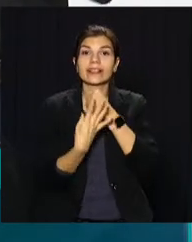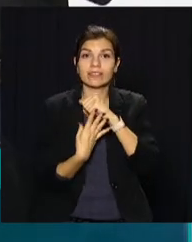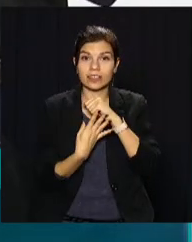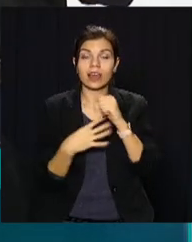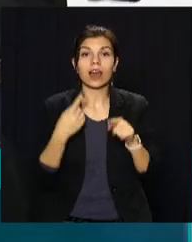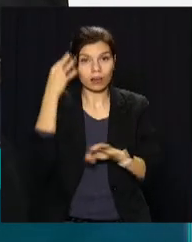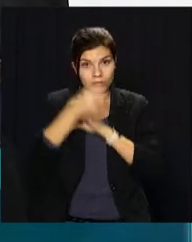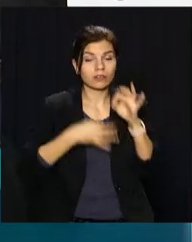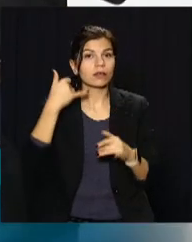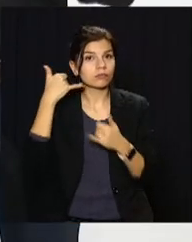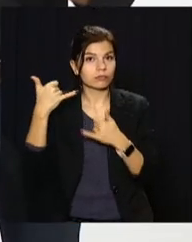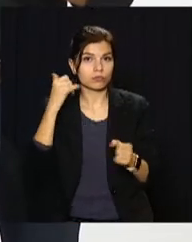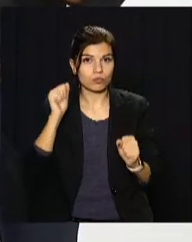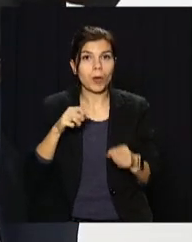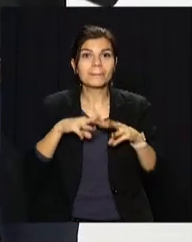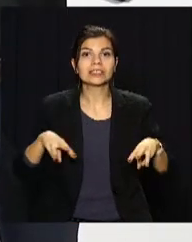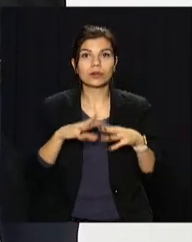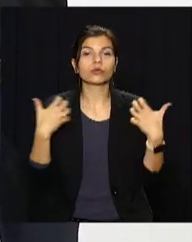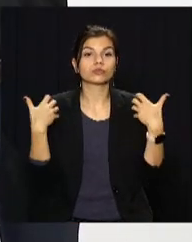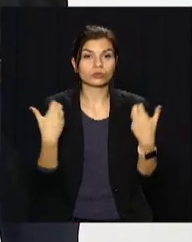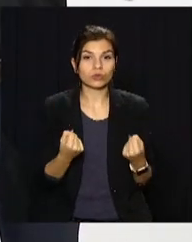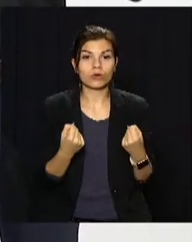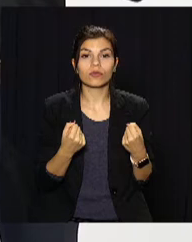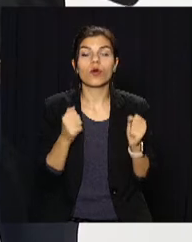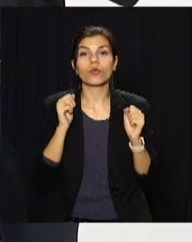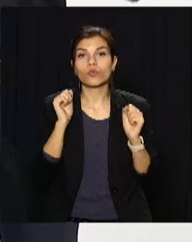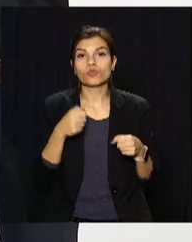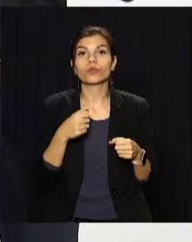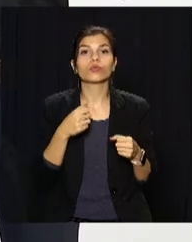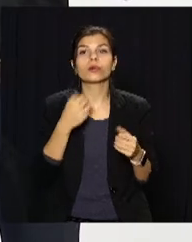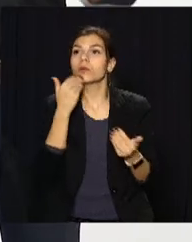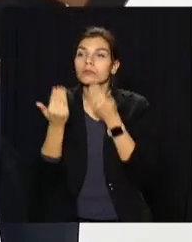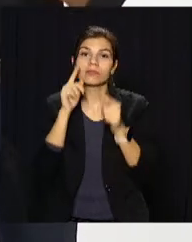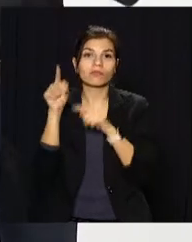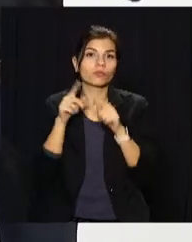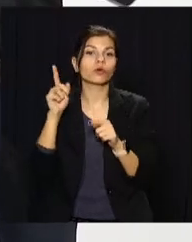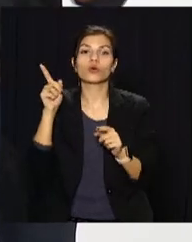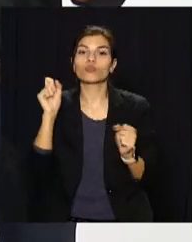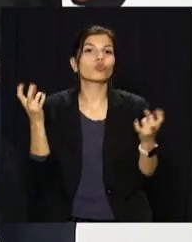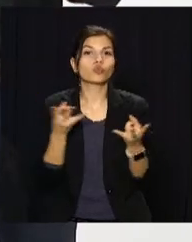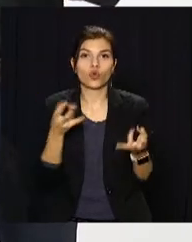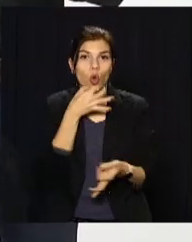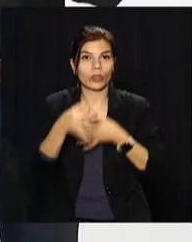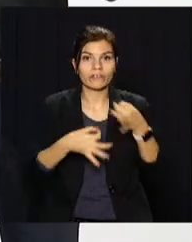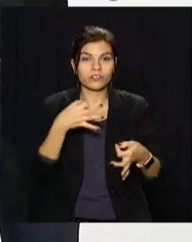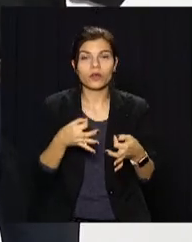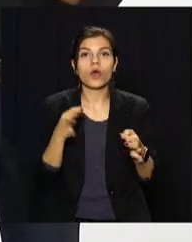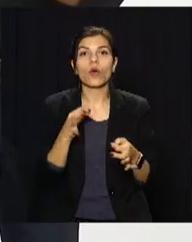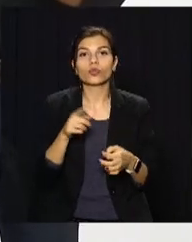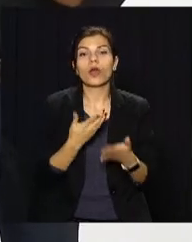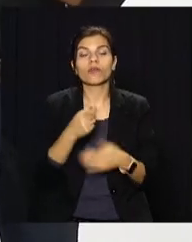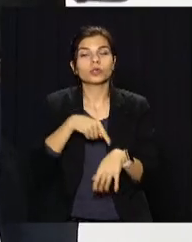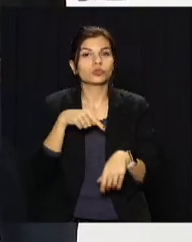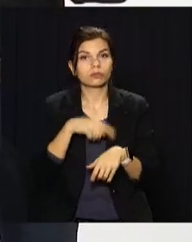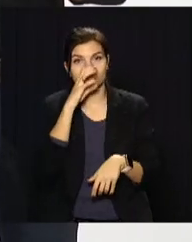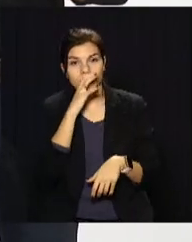19, цілодобовий контакт-центр Міністерства охорони здоров'я, де вам нададуть всю необхідну вичерпну інформацію щодо того, якщо ви